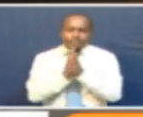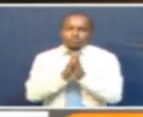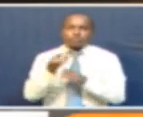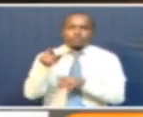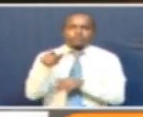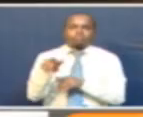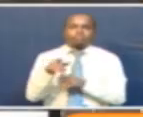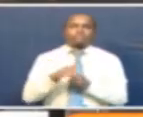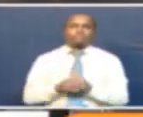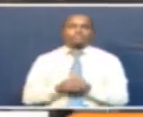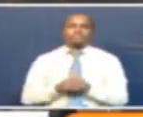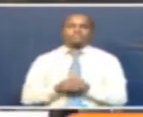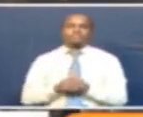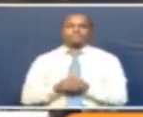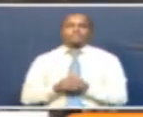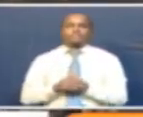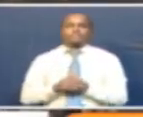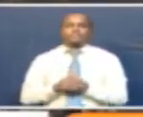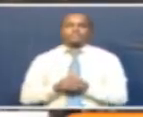leo.